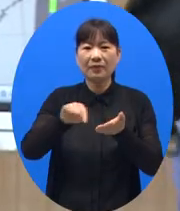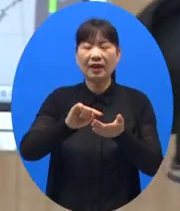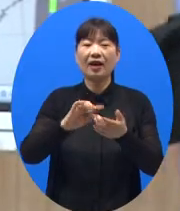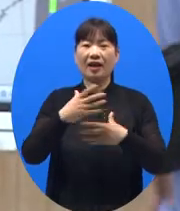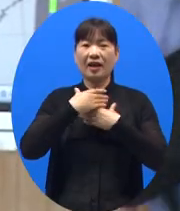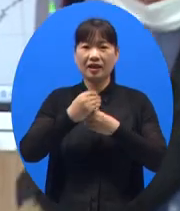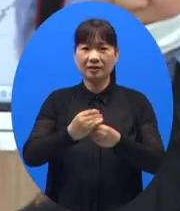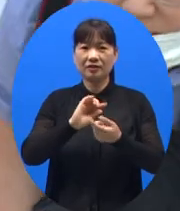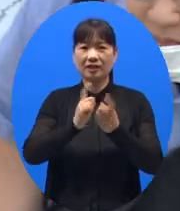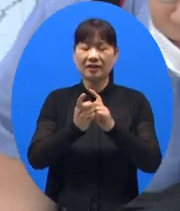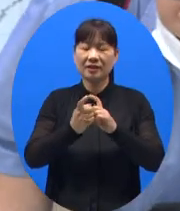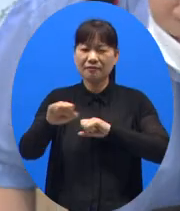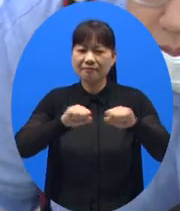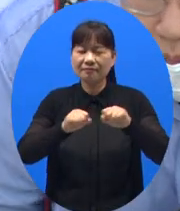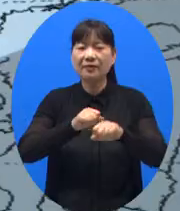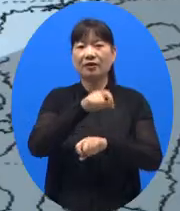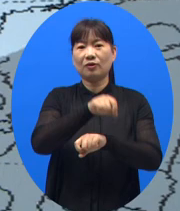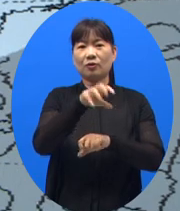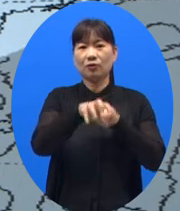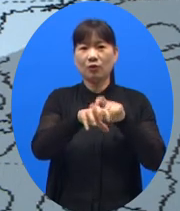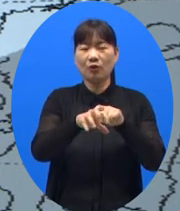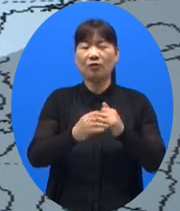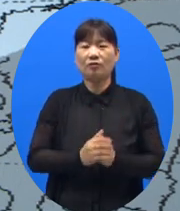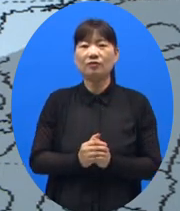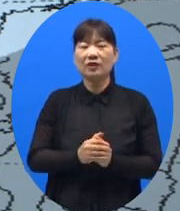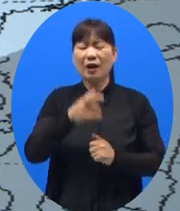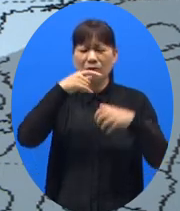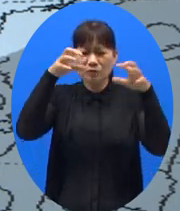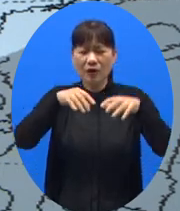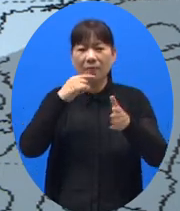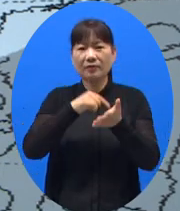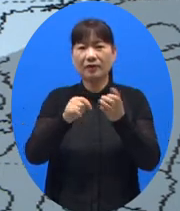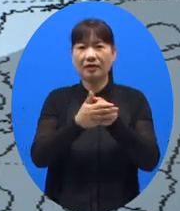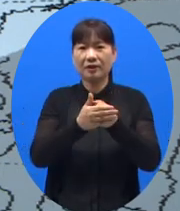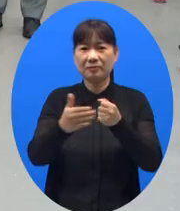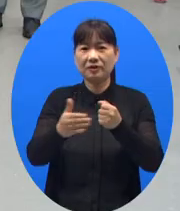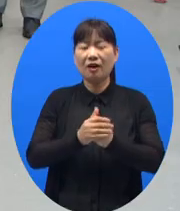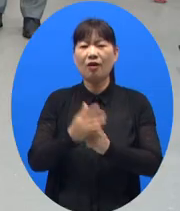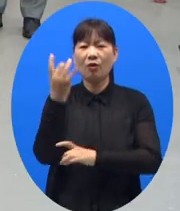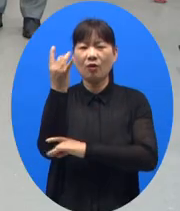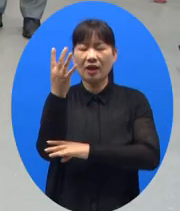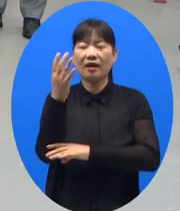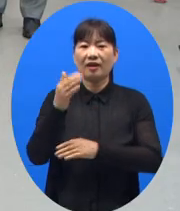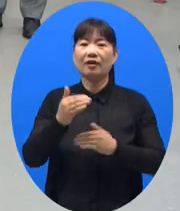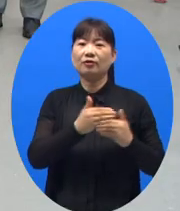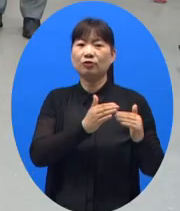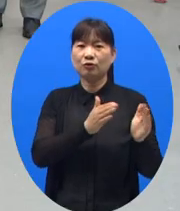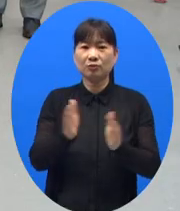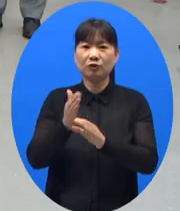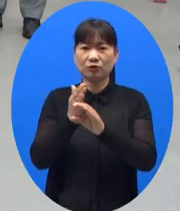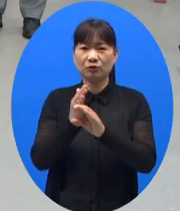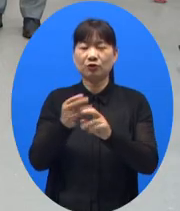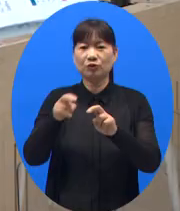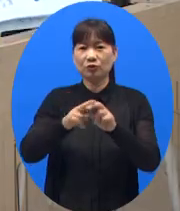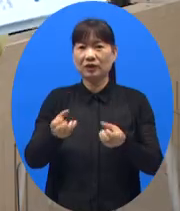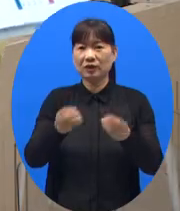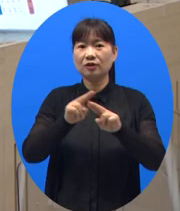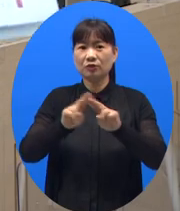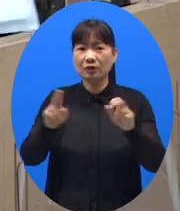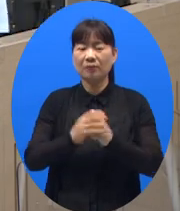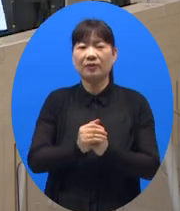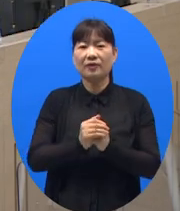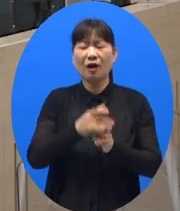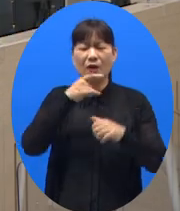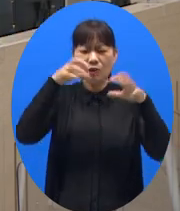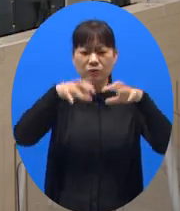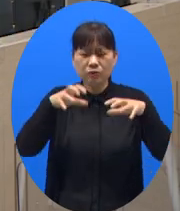지역 집중호우에 대응하기 위해 당초 예정됐던 취임식을 전격 취소한 겁니다. 김 지사는 수해 현황과 복구 계획, 대응책